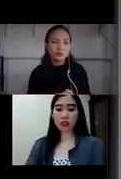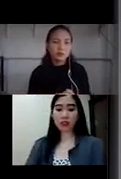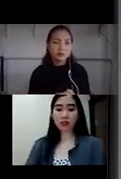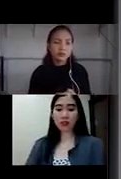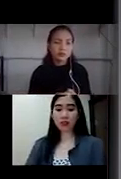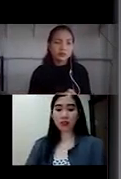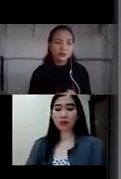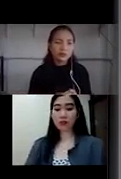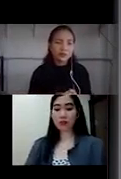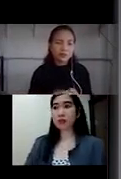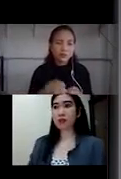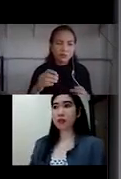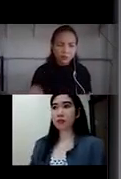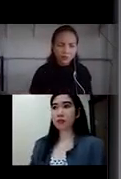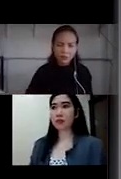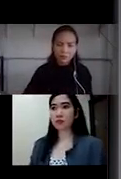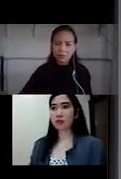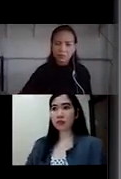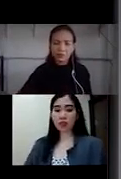Confidential.